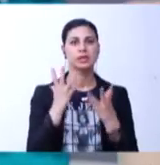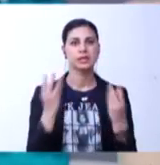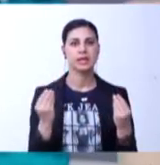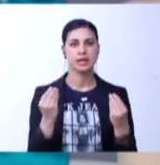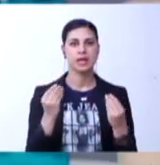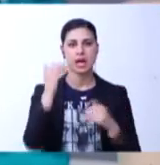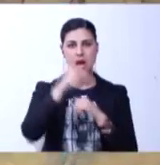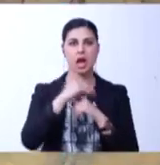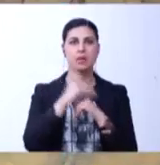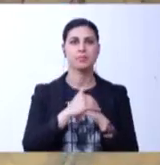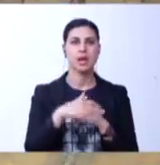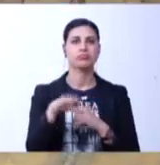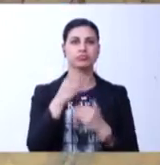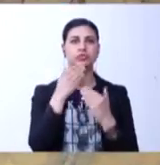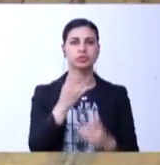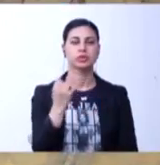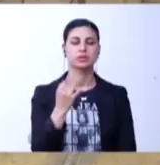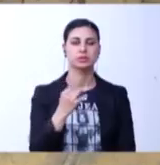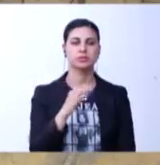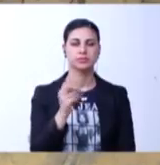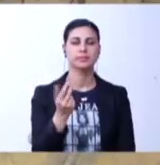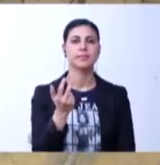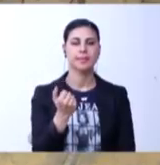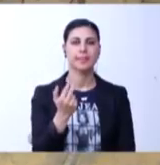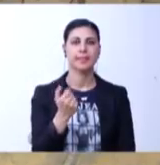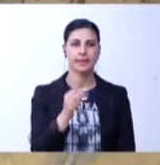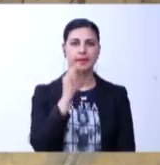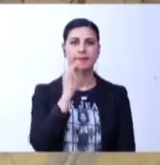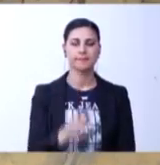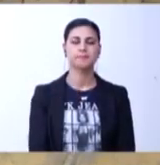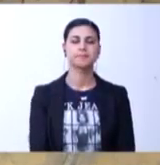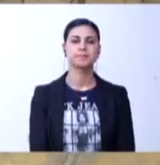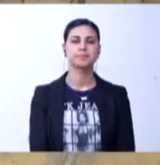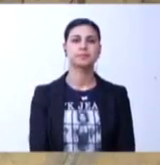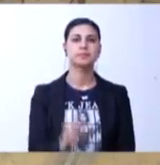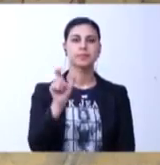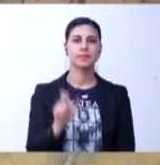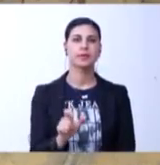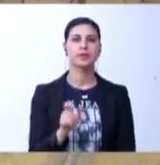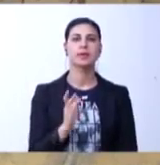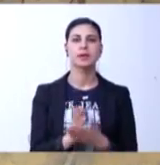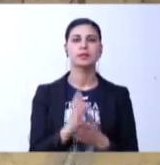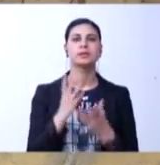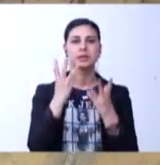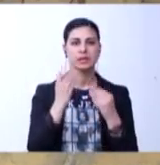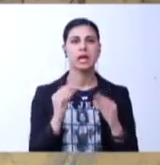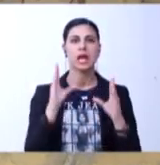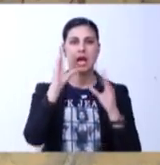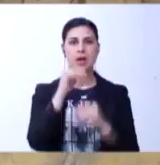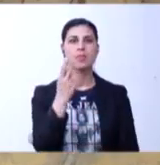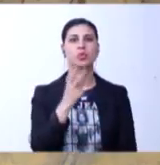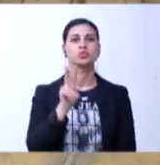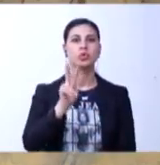უკეთია, იმიტომ რომ აქ ბევრი კითხვები გაჭირდება, ბევრი კითხვა გაჭირდება ყველაფერს. პაციენტს კაპა უყენია დღეღამის განმავლობაში